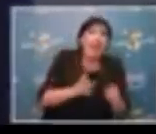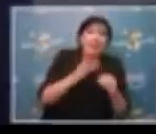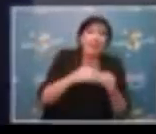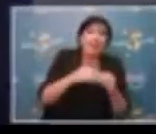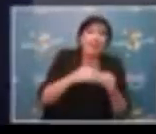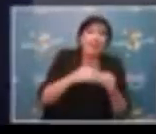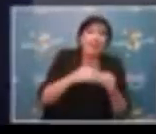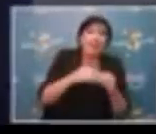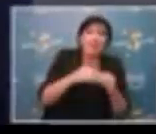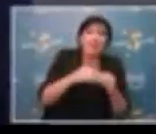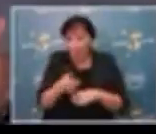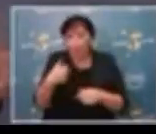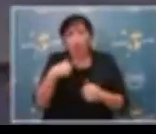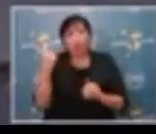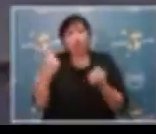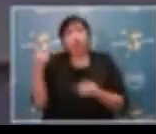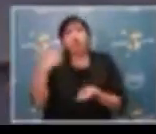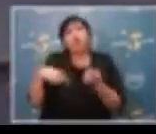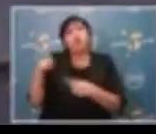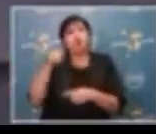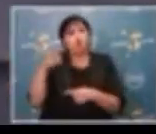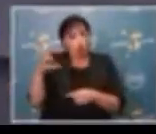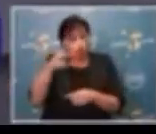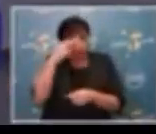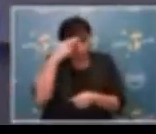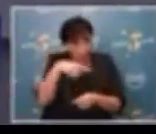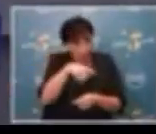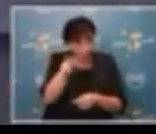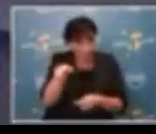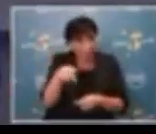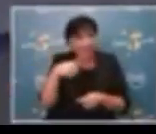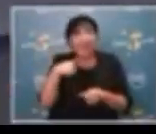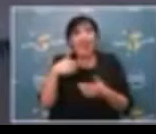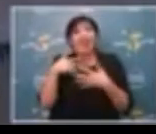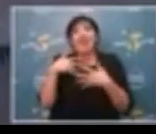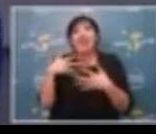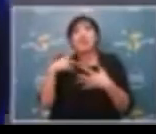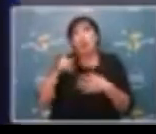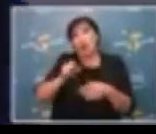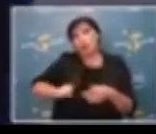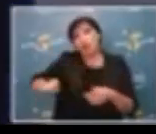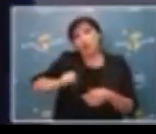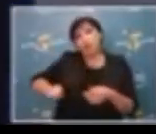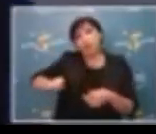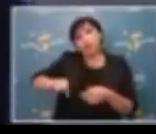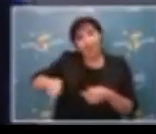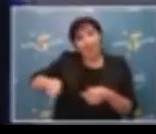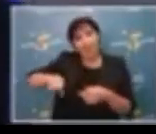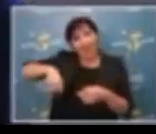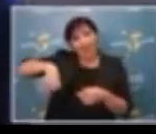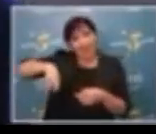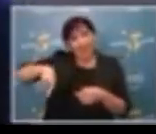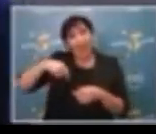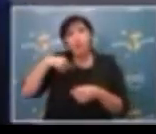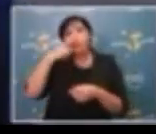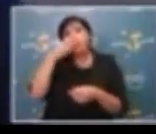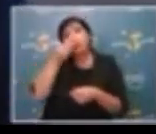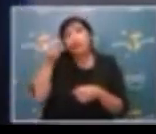Io che giravo con la macchina di Giorgio, ve lo ricordate? Facevo respirare dallo scappamento, ci mettevo delle essenze di